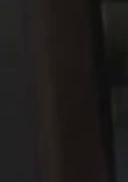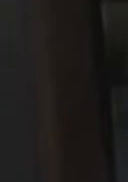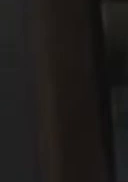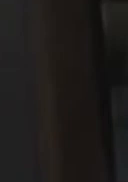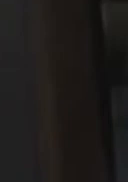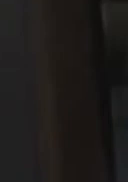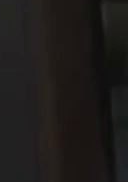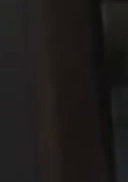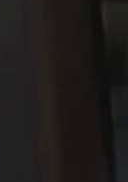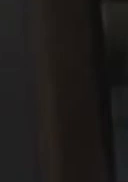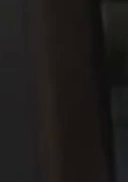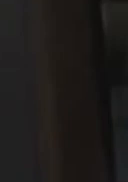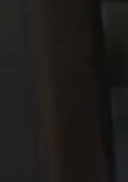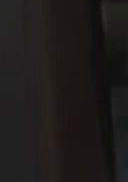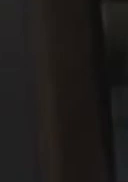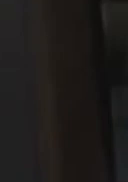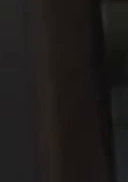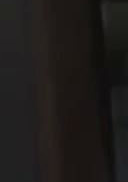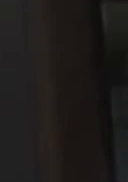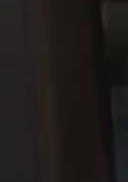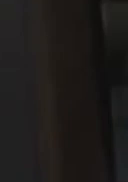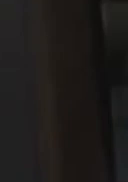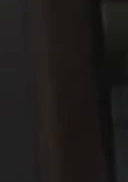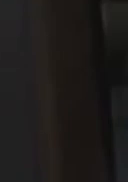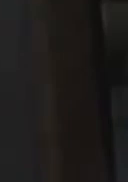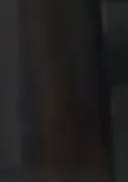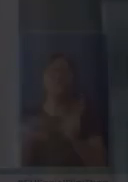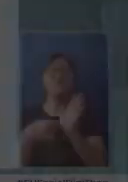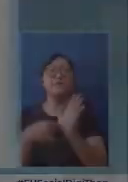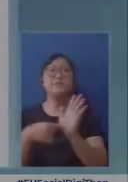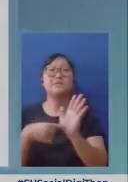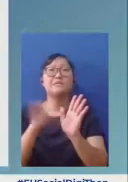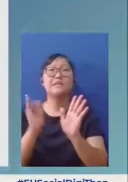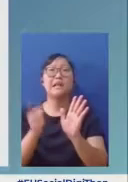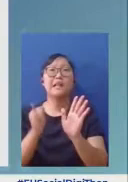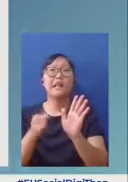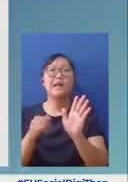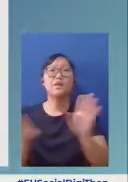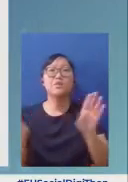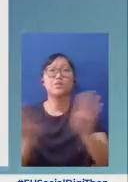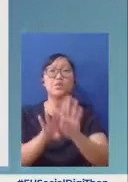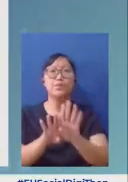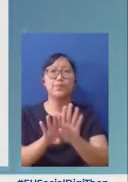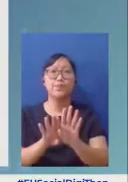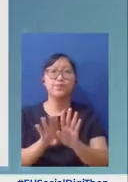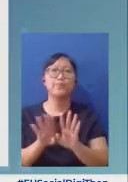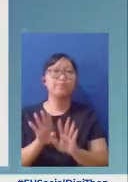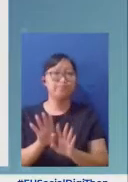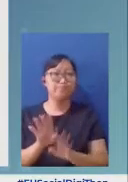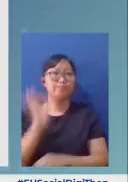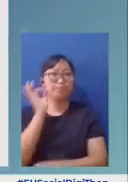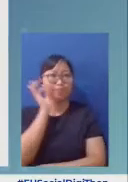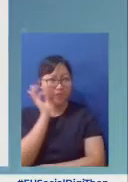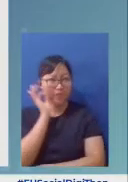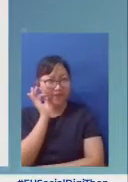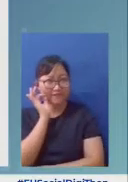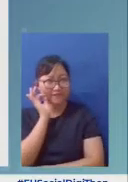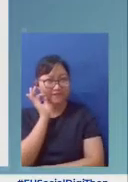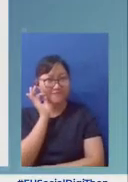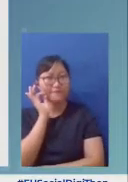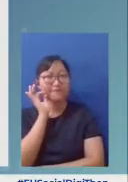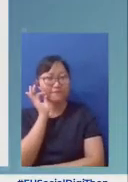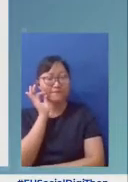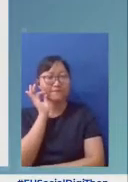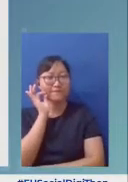Really, okay, kita bisa tutup. Mbak? Bisa kita tutup Mohon maaf ya. Oke. Baik,